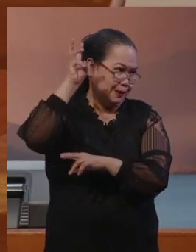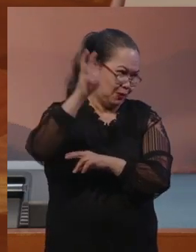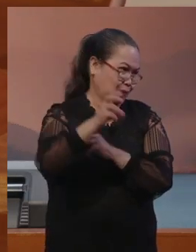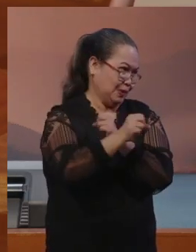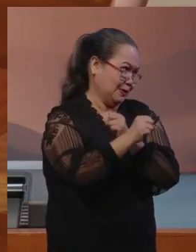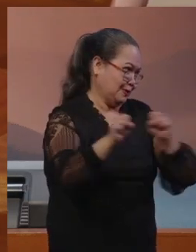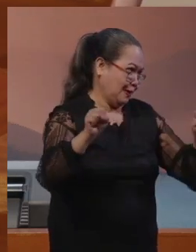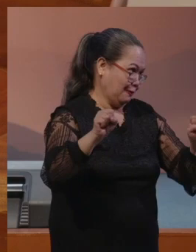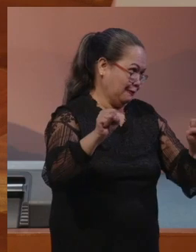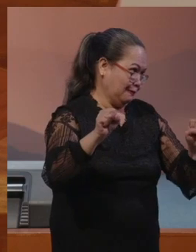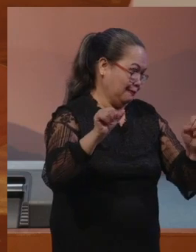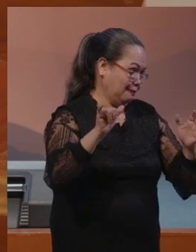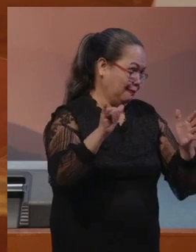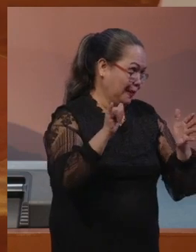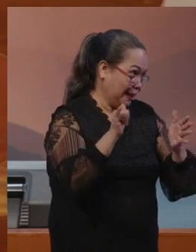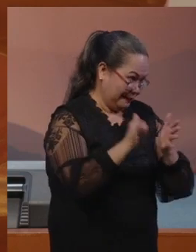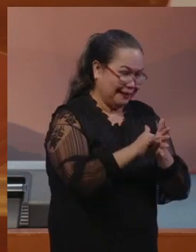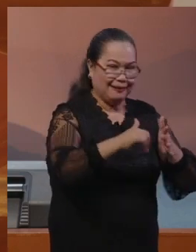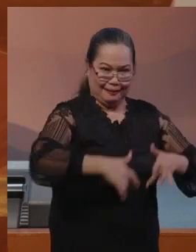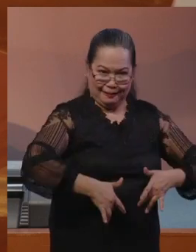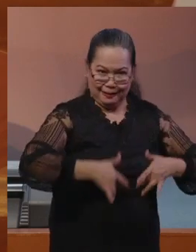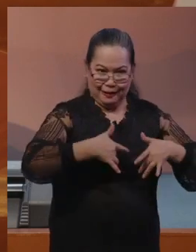Yun ang mensahe ng buhay ni Rahab.